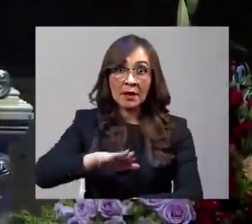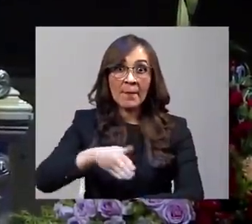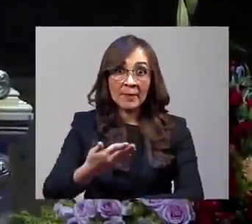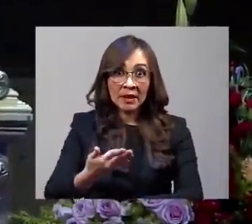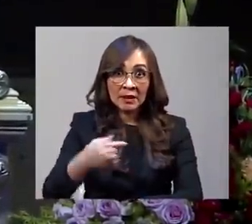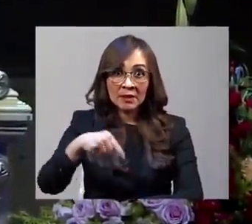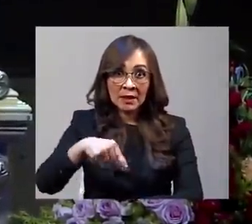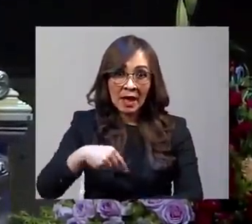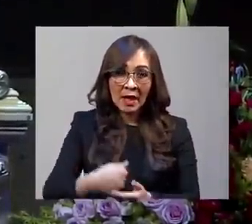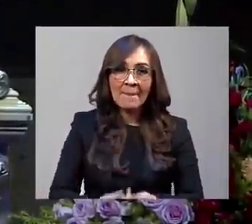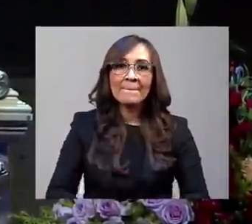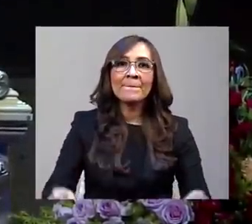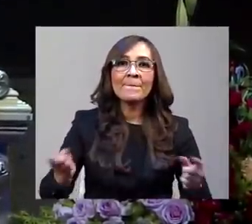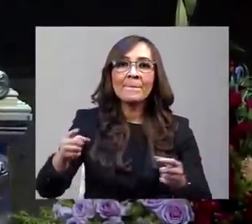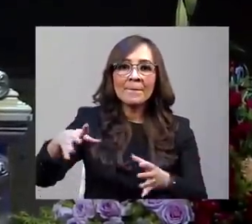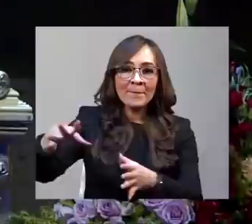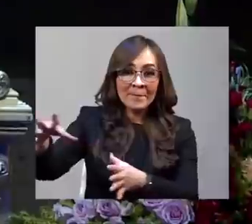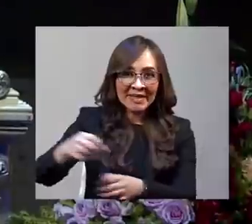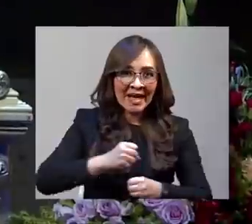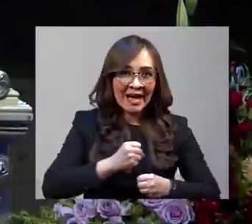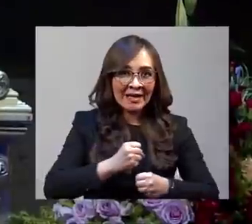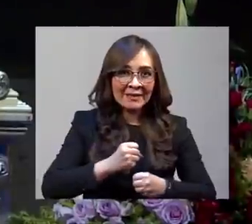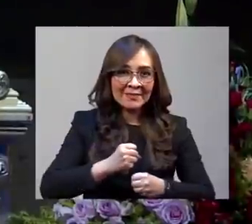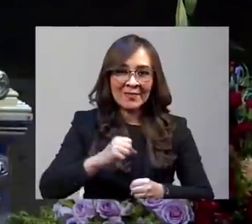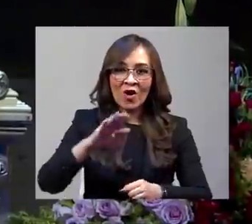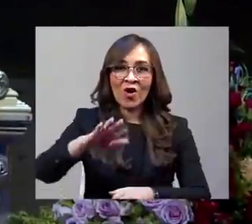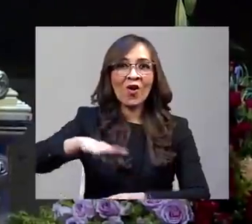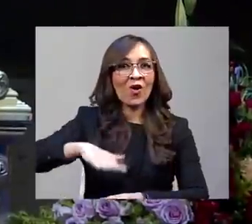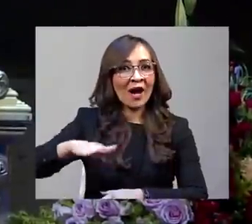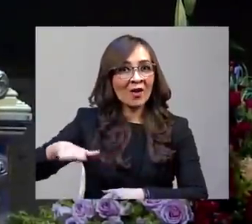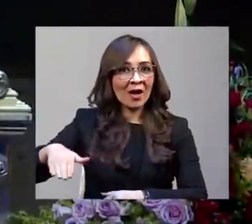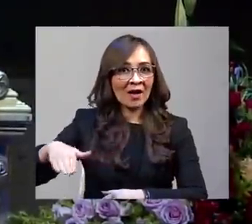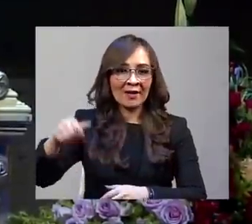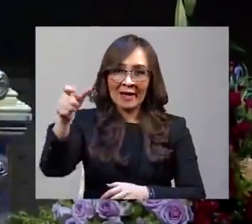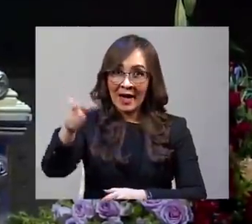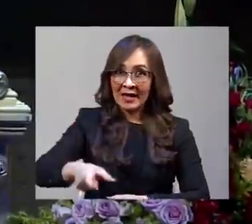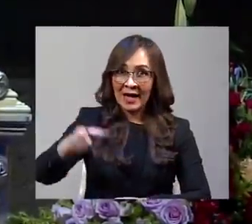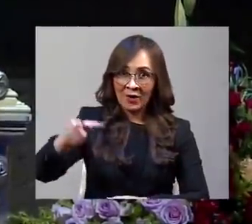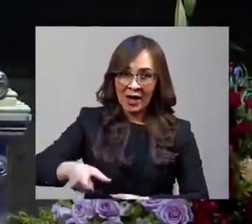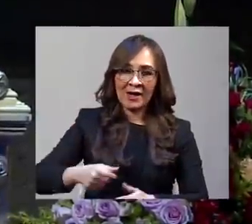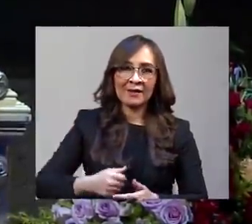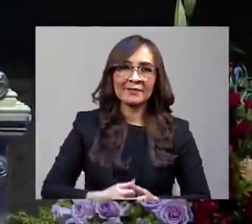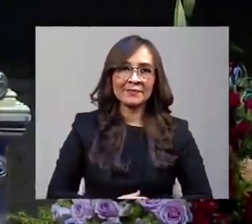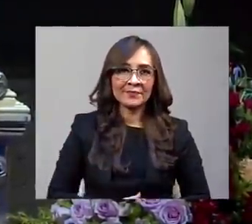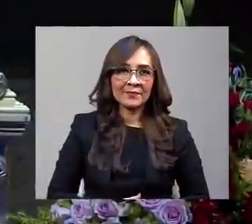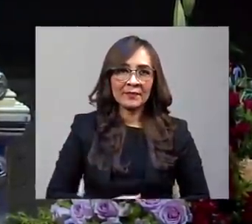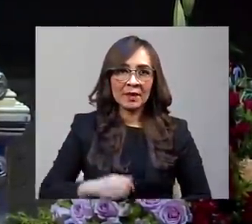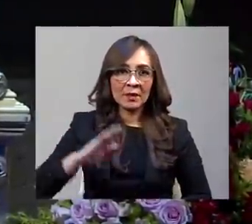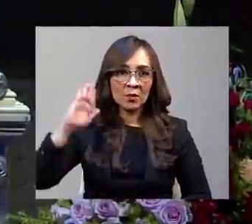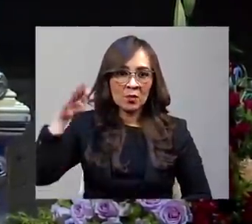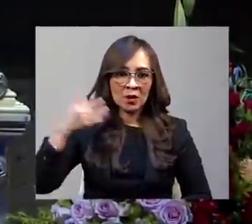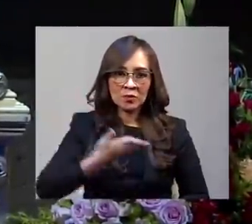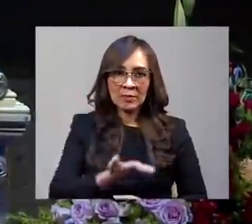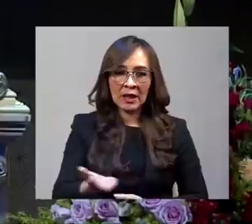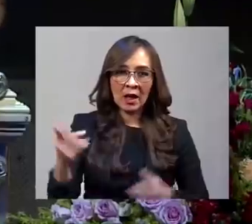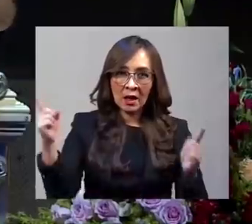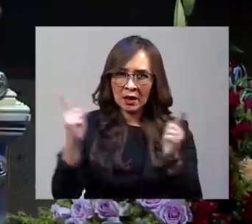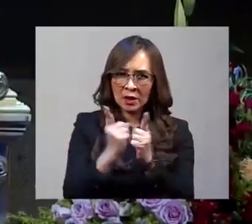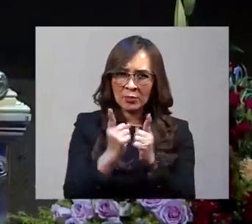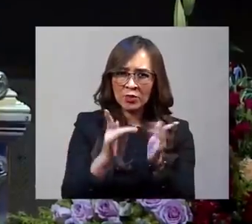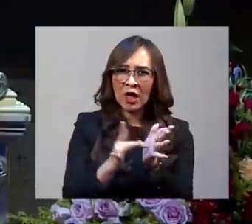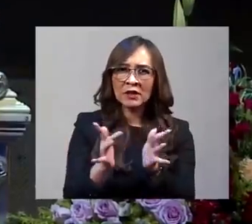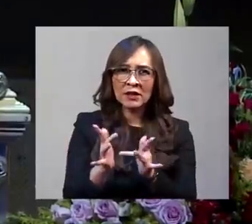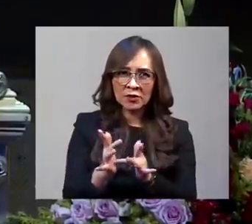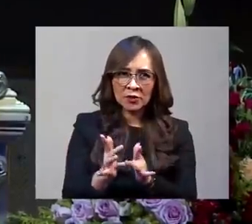Lalu ikut Tuhan ada tantangannya, ada. Mereka tangkap ikan dan gak dapat apa-apa. Tapi waktu mereka ketemu Yesus, selalu ada jalan keluar dalam Yesus. Yang